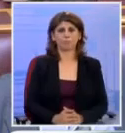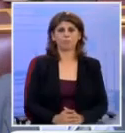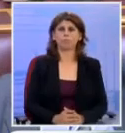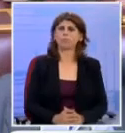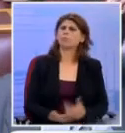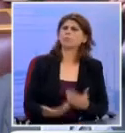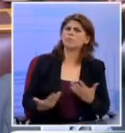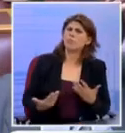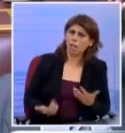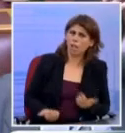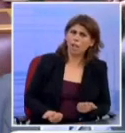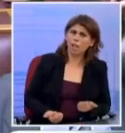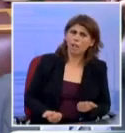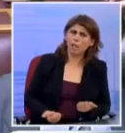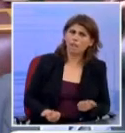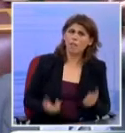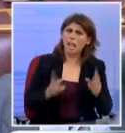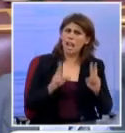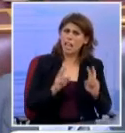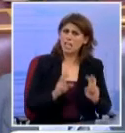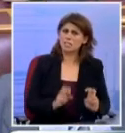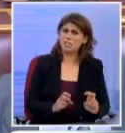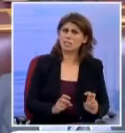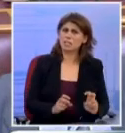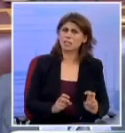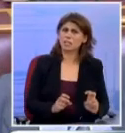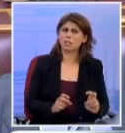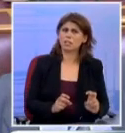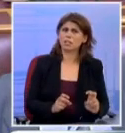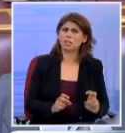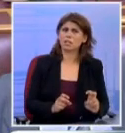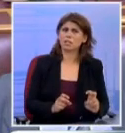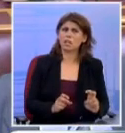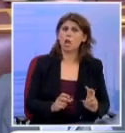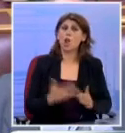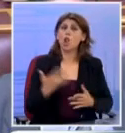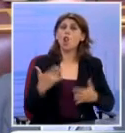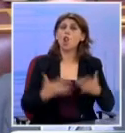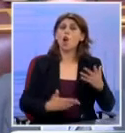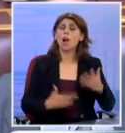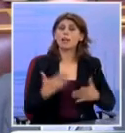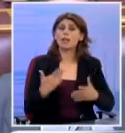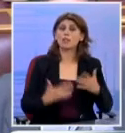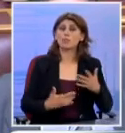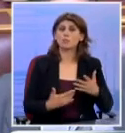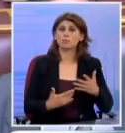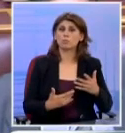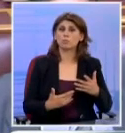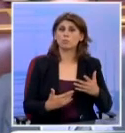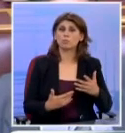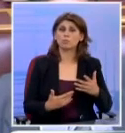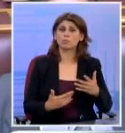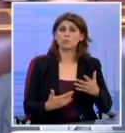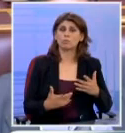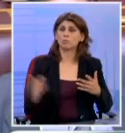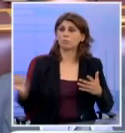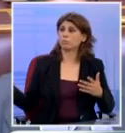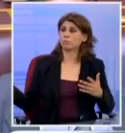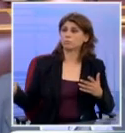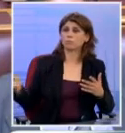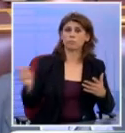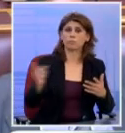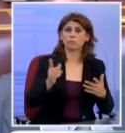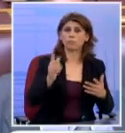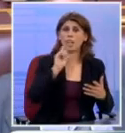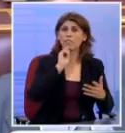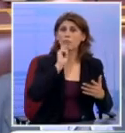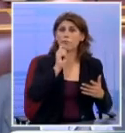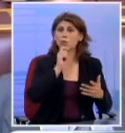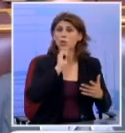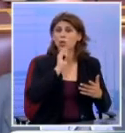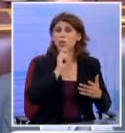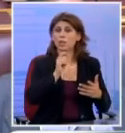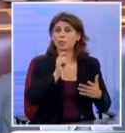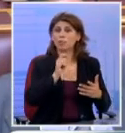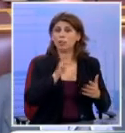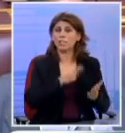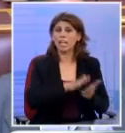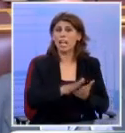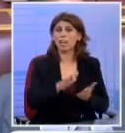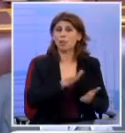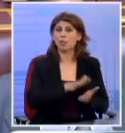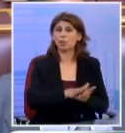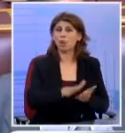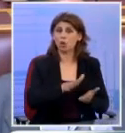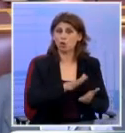έχετε ελέγξει τους λογαριασμούς εκείνων των δημοσιογράφων και των